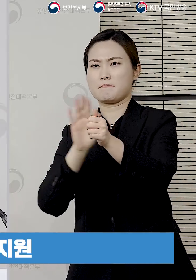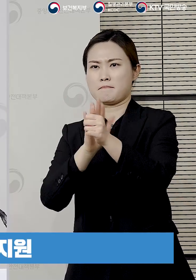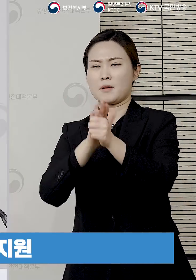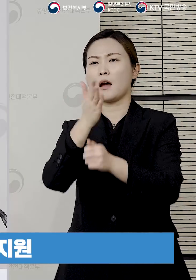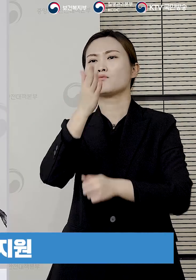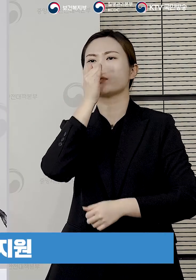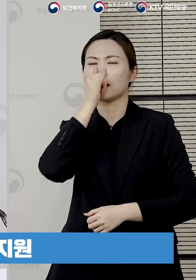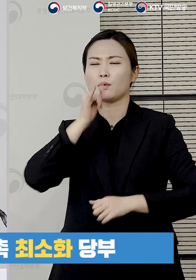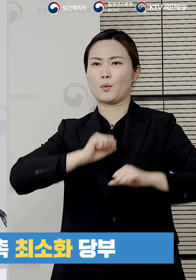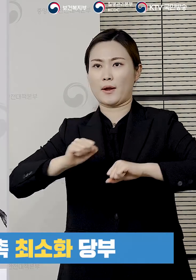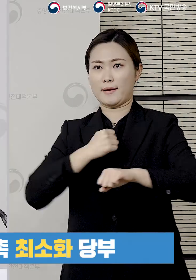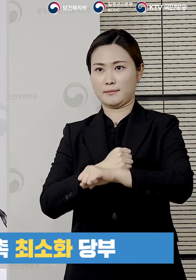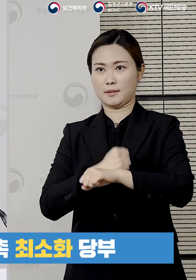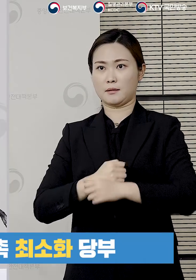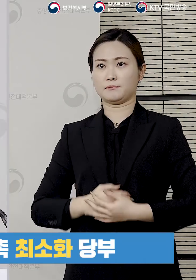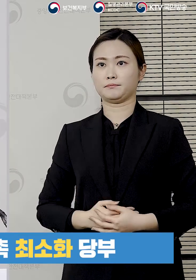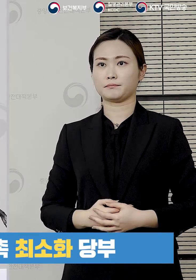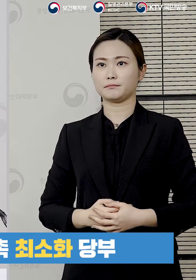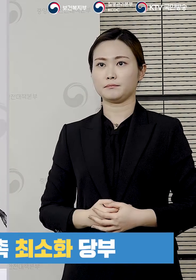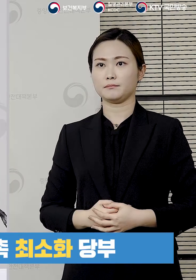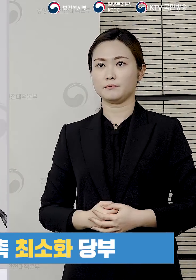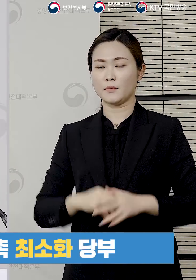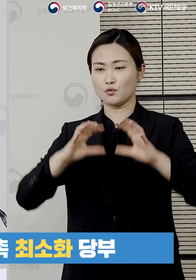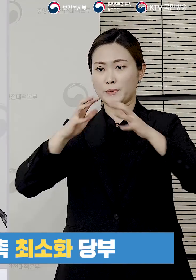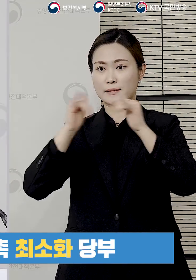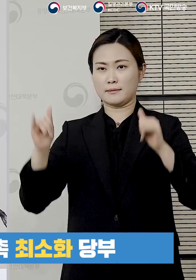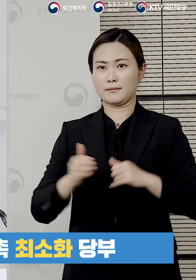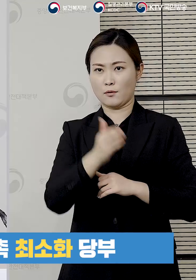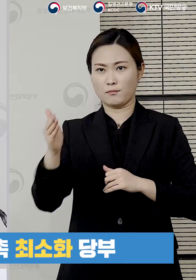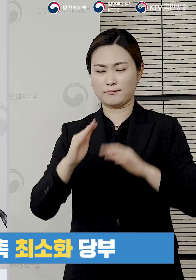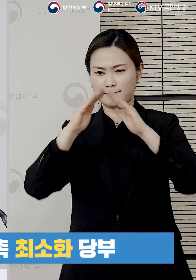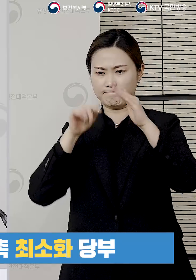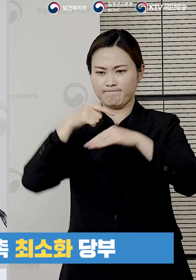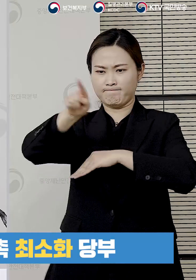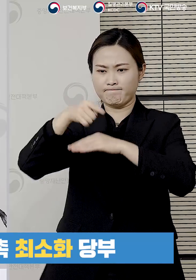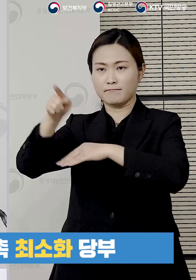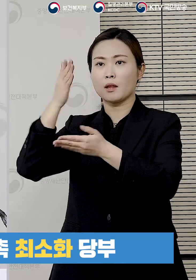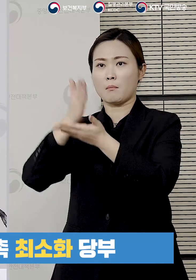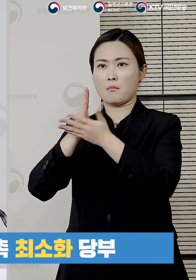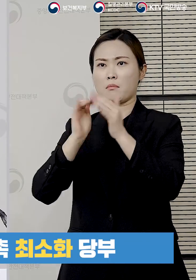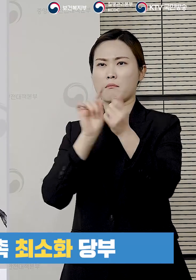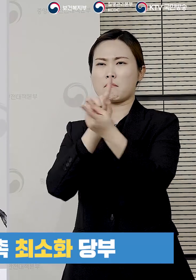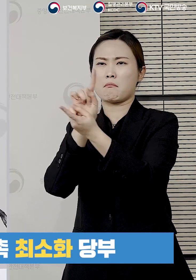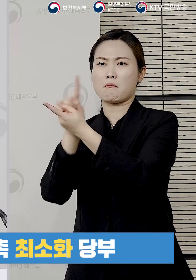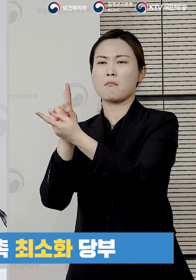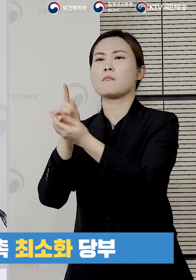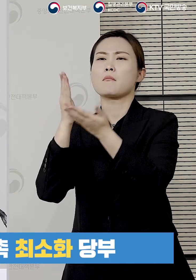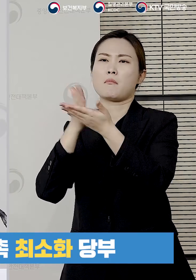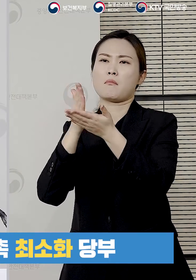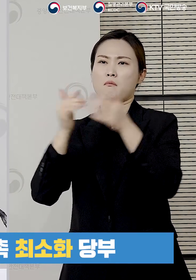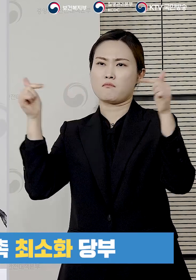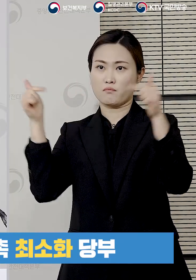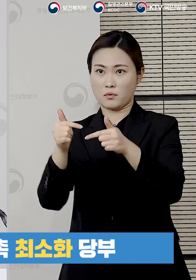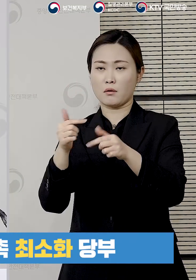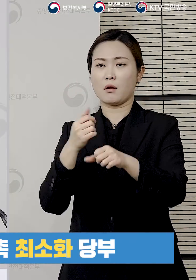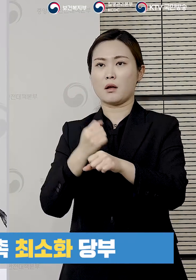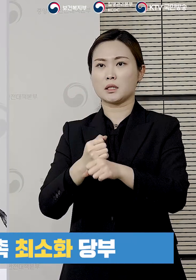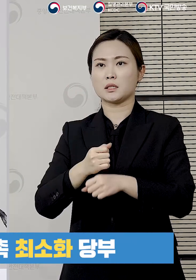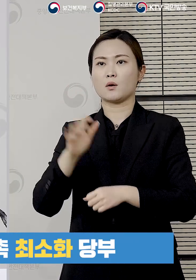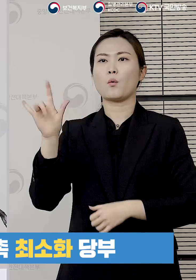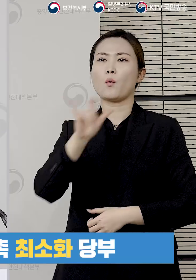지원해 나가겠습니다. 국민들께서도 최대한 외출과 이동을 자제하고 사람들 간의 접촉을 최소화하는